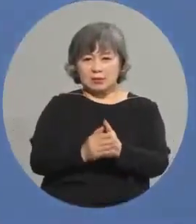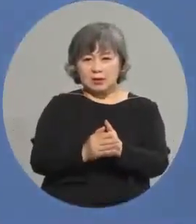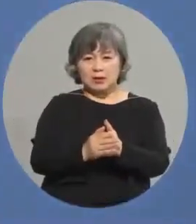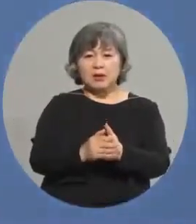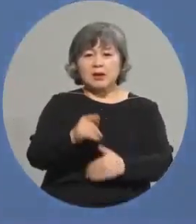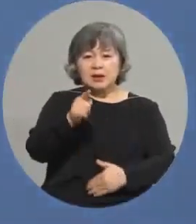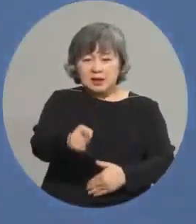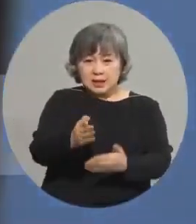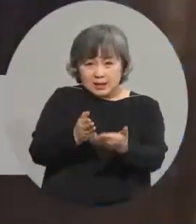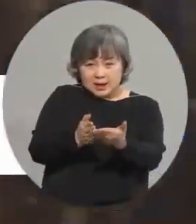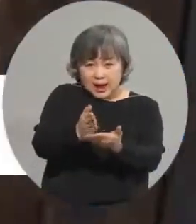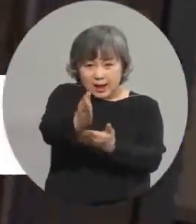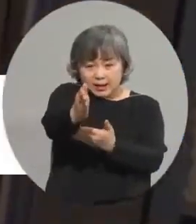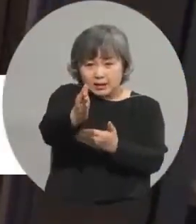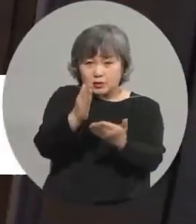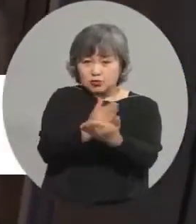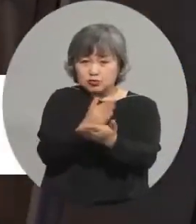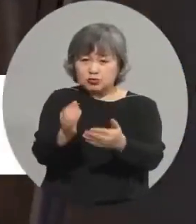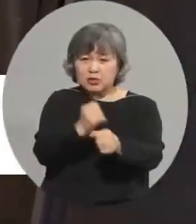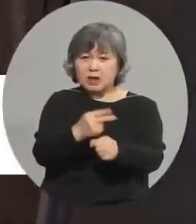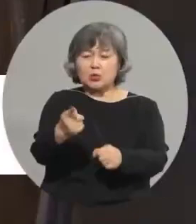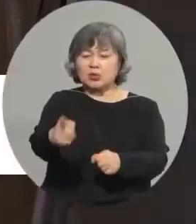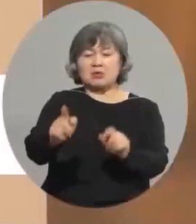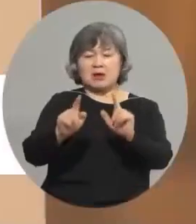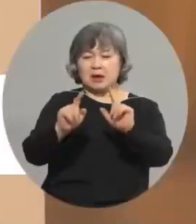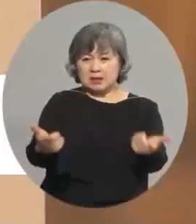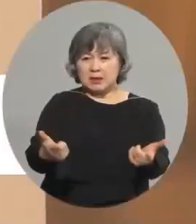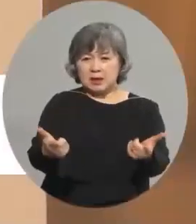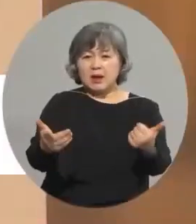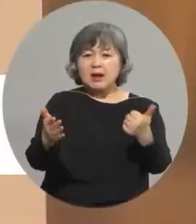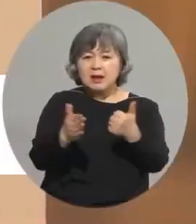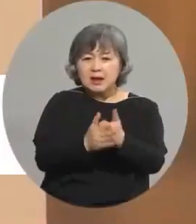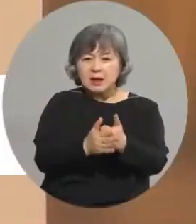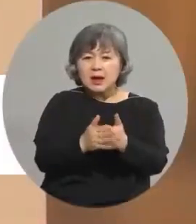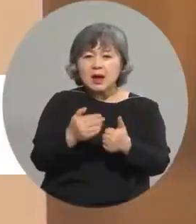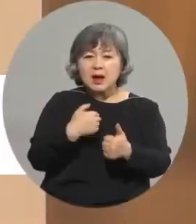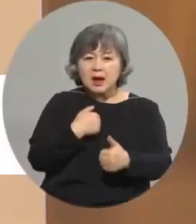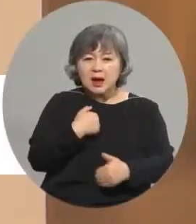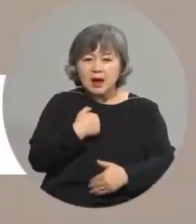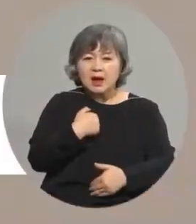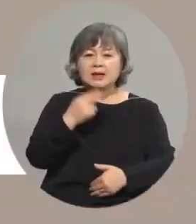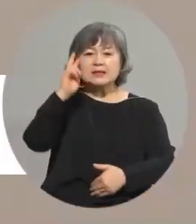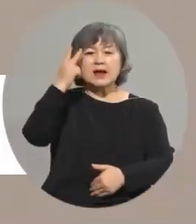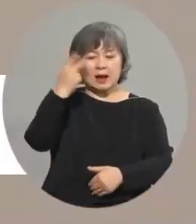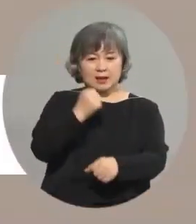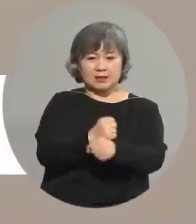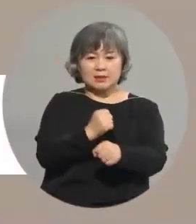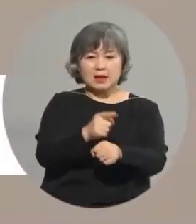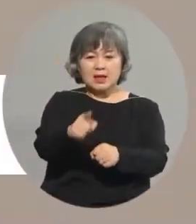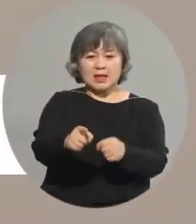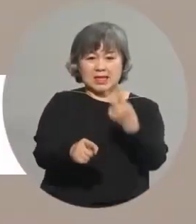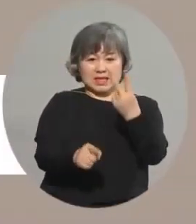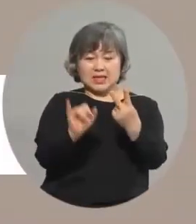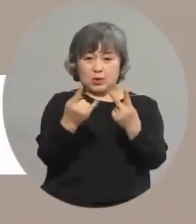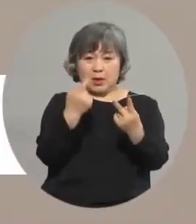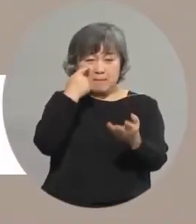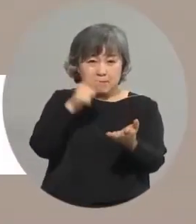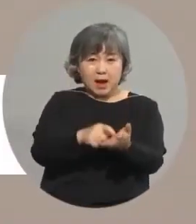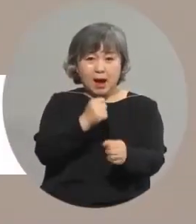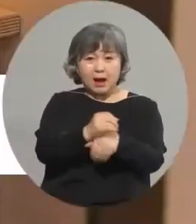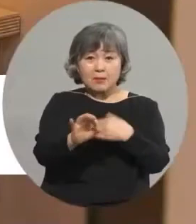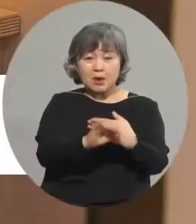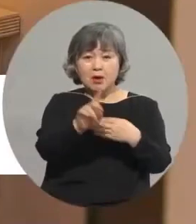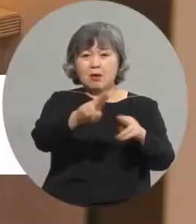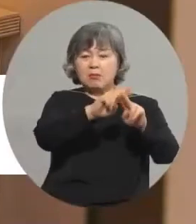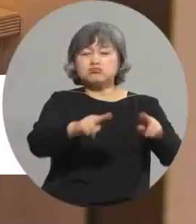9번 해도 이것도 부분이 아닌가 라는 이제 나 람들은 깎아 글좀 한거죠 적발이 이성재 4는 등록 말소